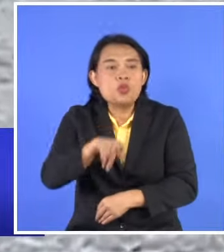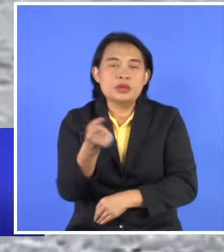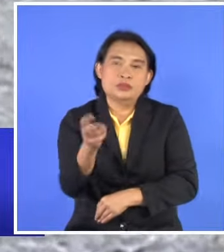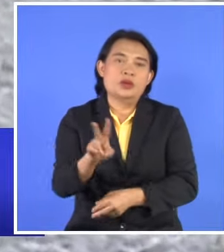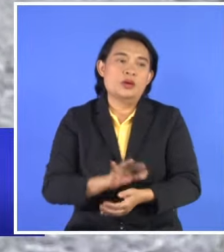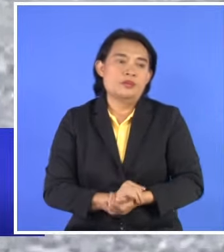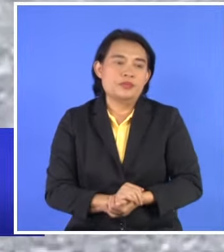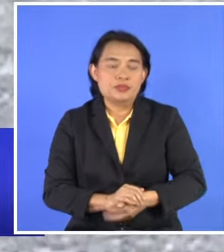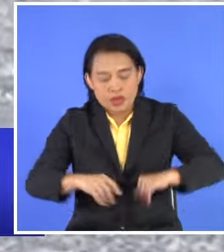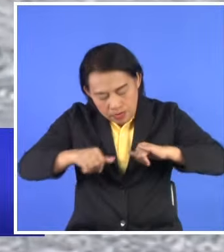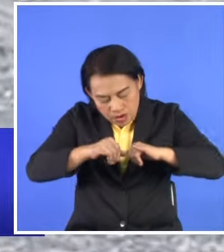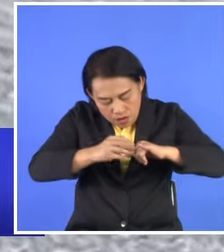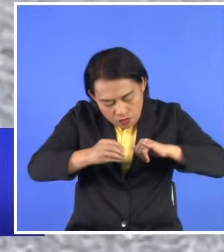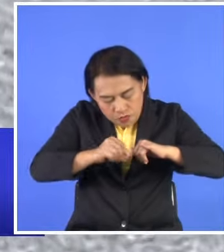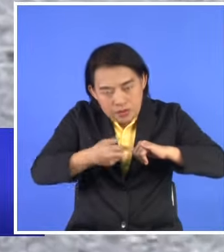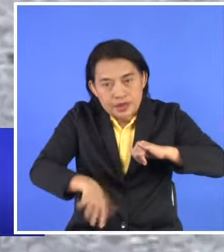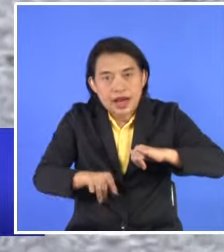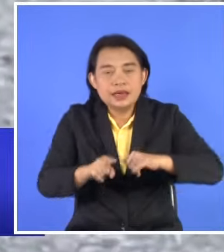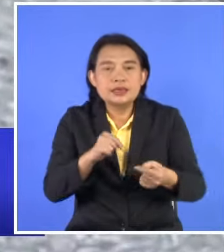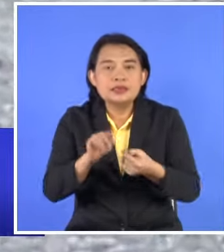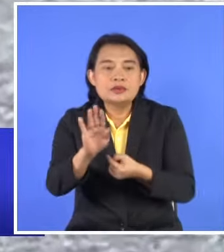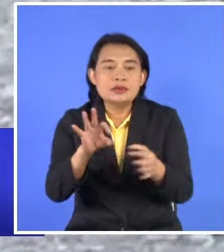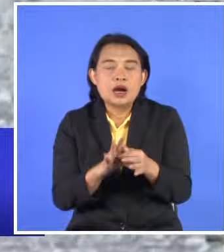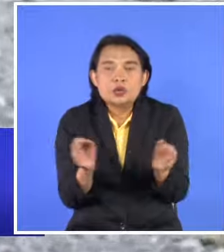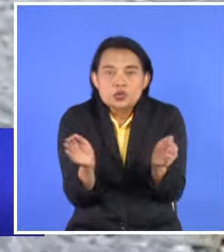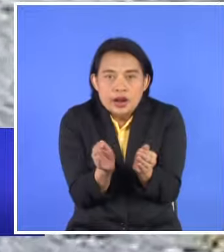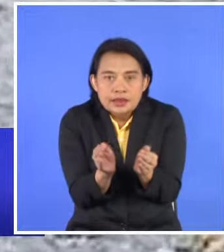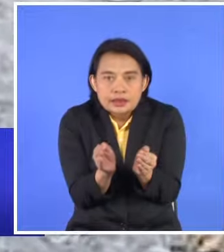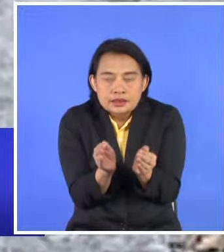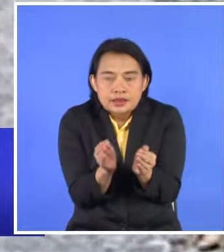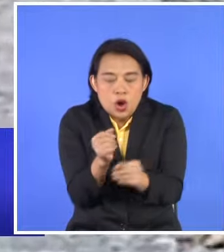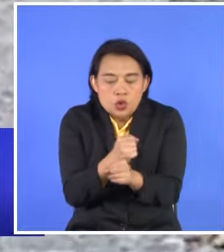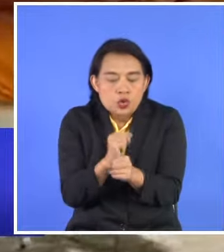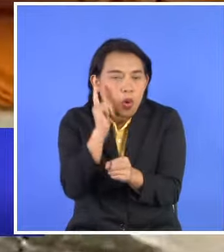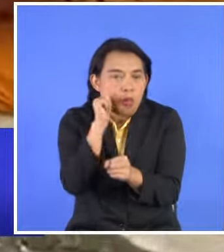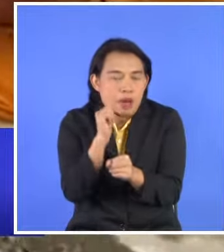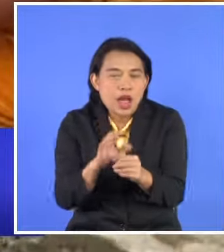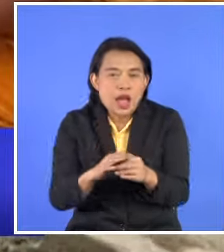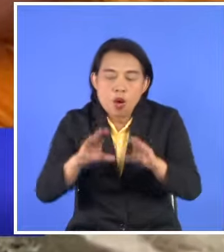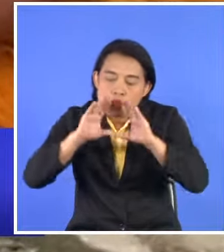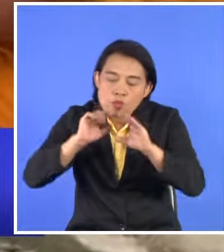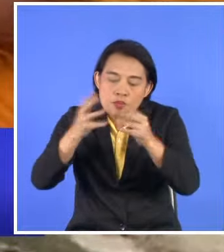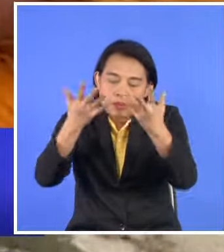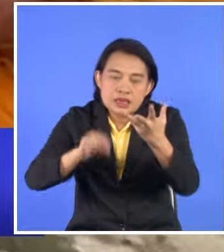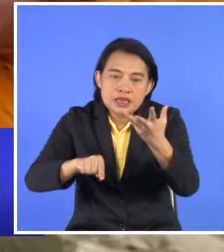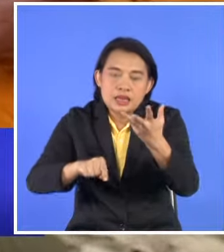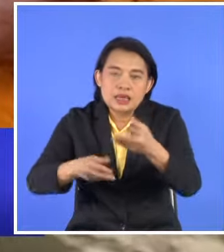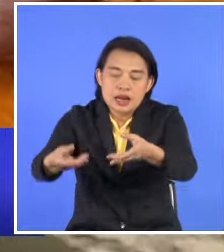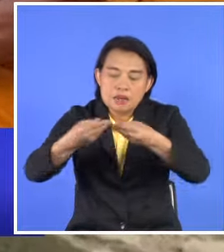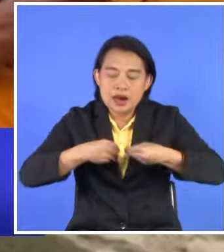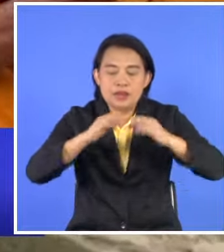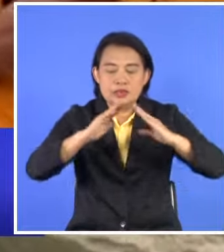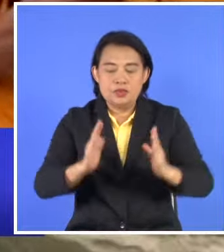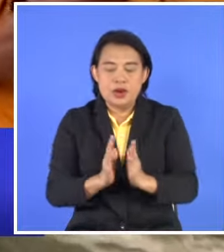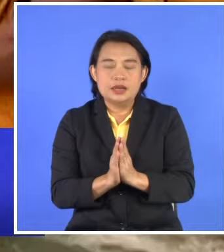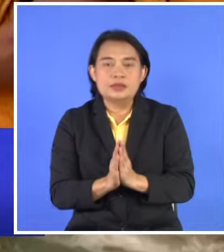แย่งไม่ทันกินกับเพื่อนคแล้วก็ตัวเล็กนิดเดียวไม่ได้กินนมแม่เท่าไหร่หรอกนะครับชาวบ้านก็เลยเอามาถวายวัดวัดก็เลยเลี้ยงดูอย่างดีเลยอนี่นะ